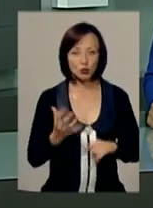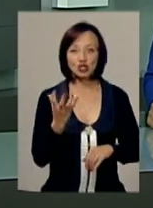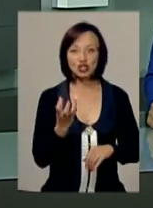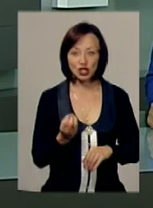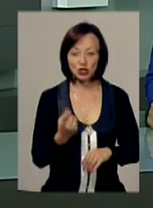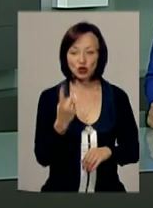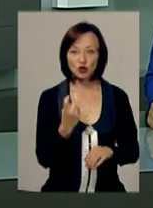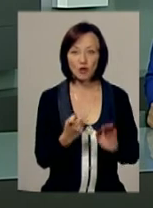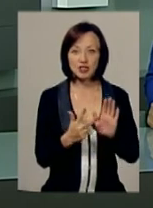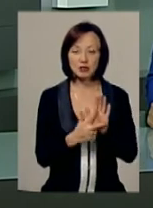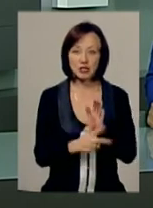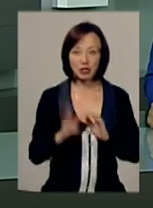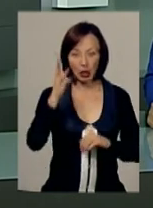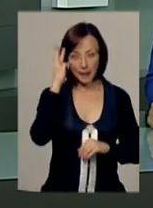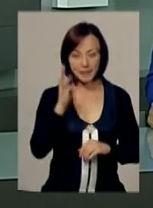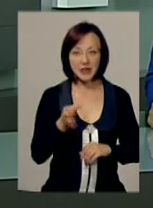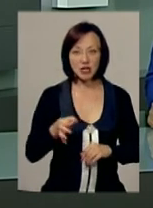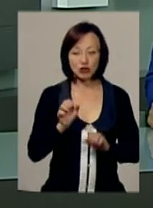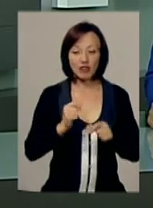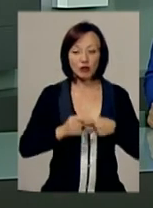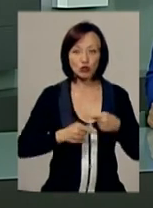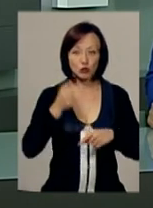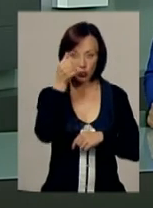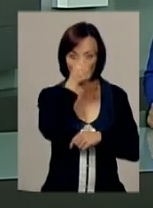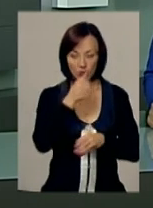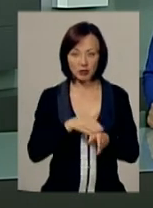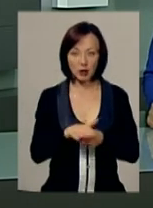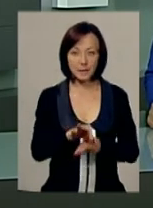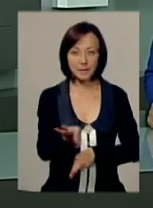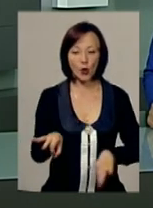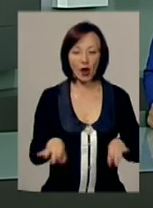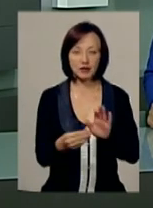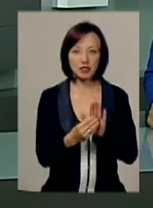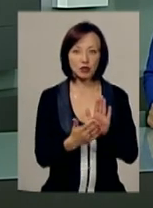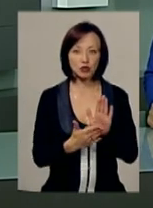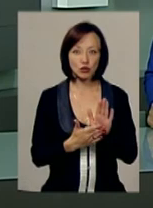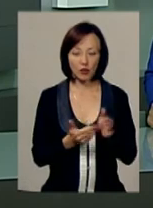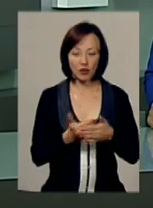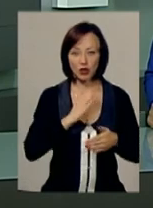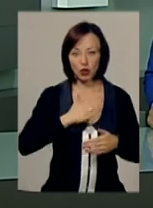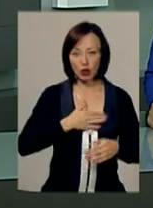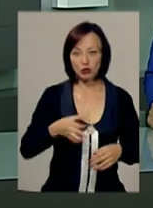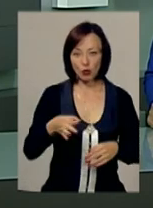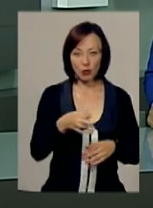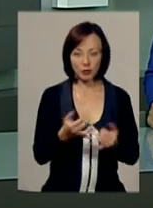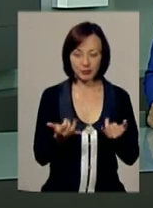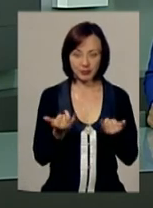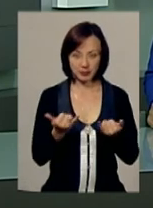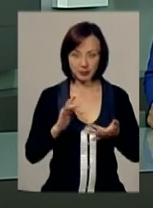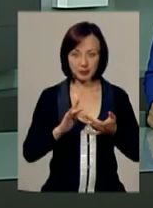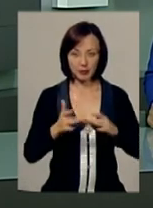майже 180 Хмельниччина може отримати наступного року на реалізацію проєктів, які зареєстровані від нашого краю на